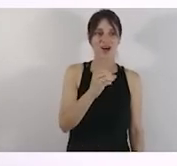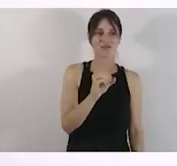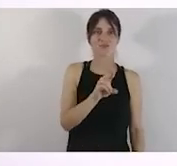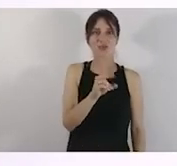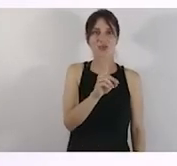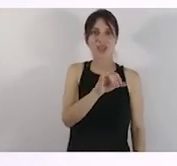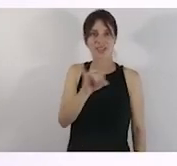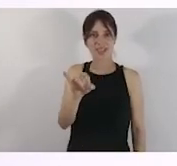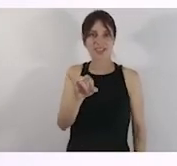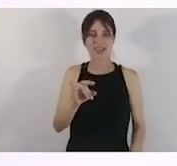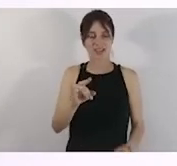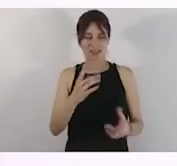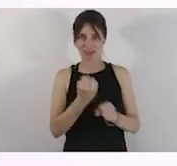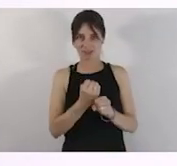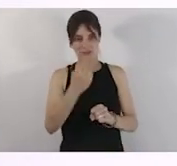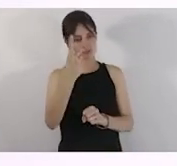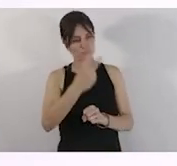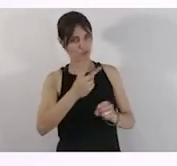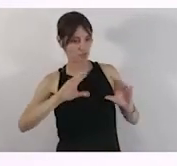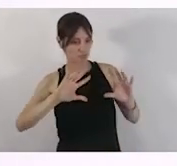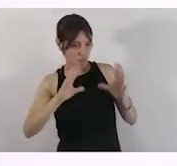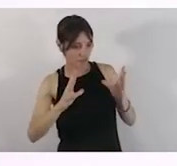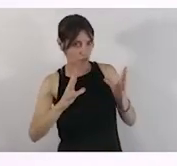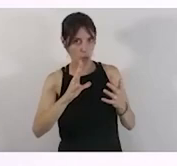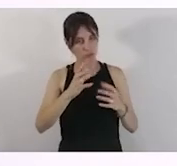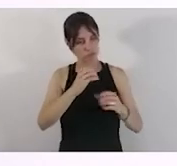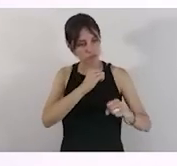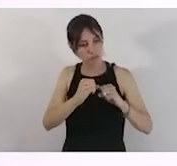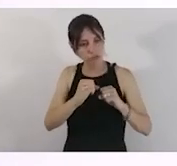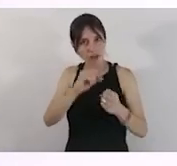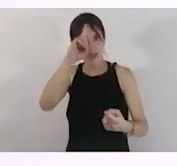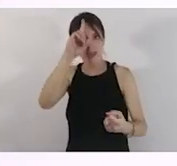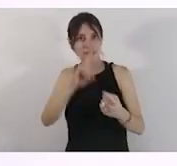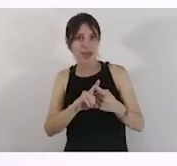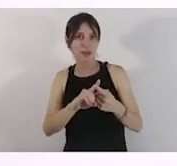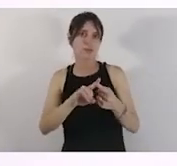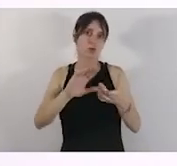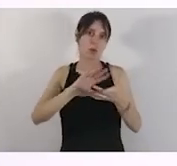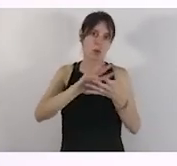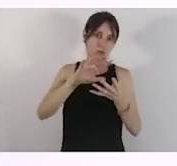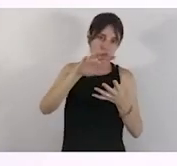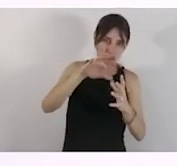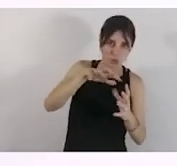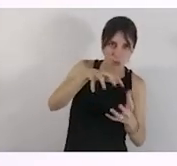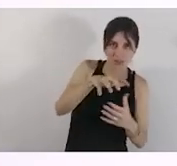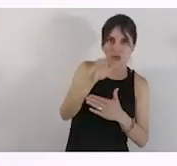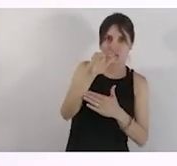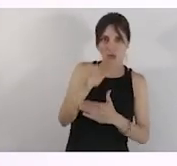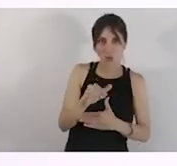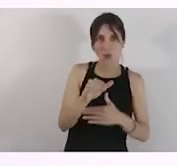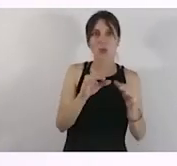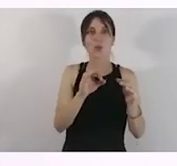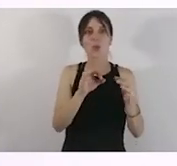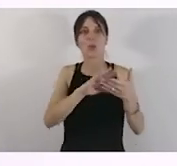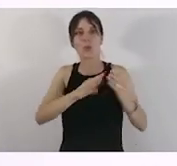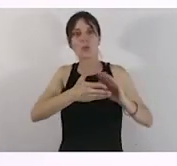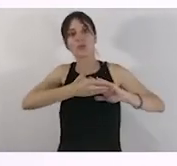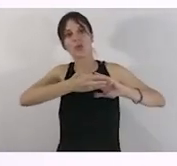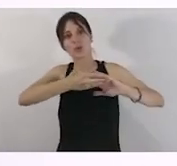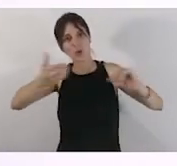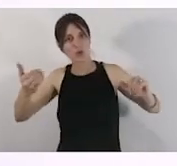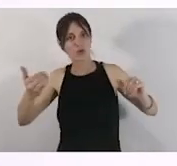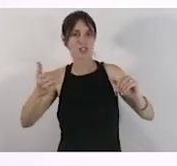écologique et climatique, et cette année, à l'enjeu de la maîtrise en eau extrêmement importante dans notre région.